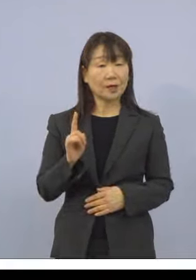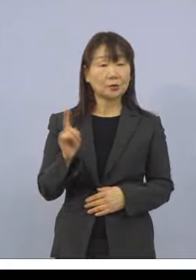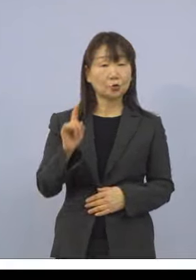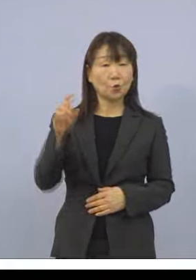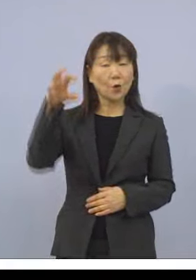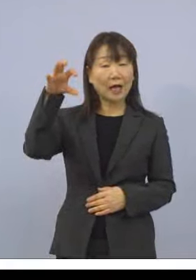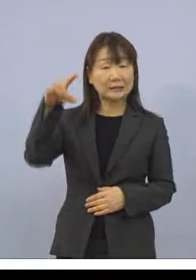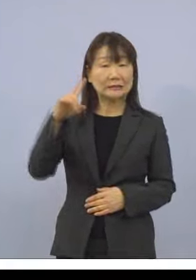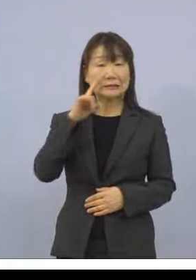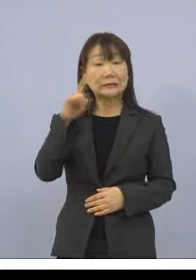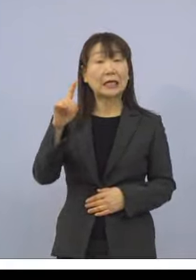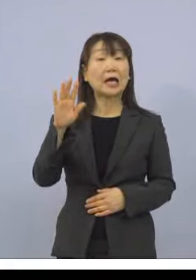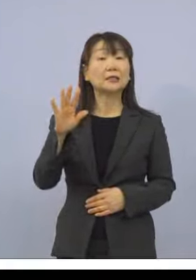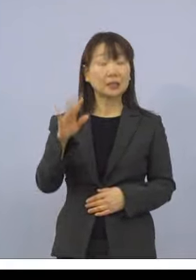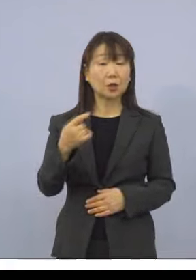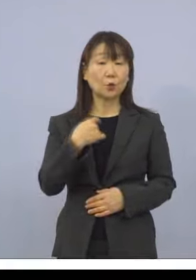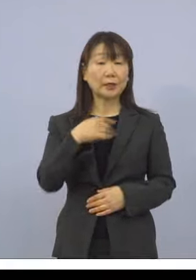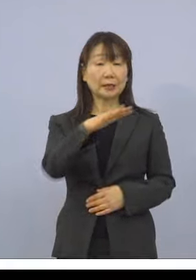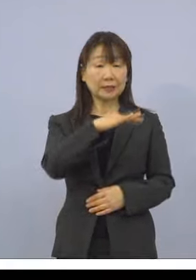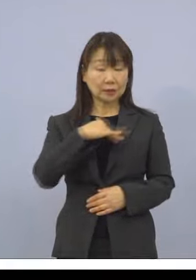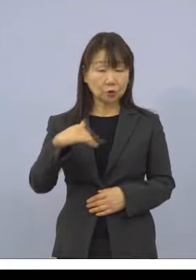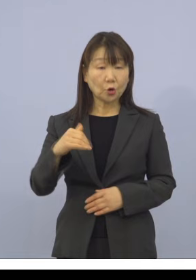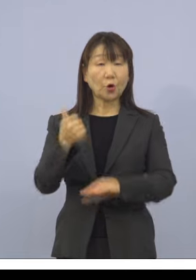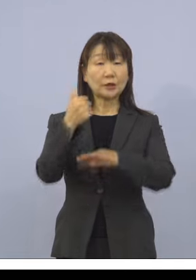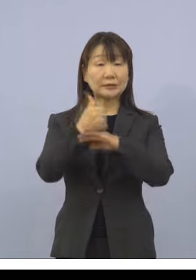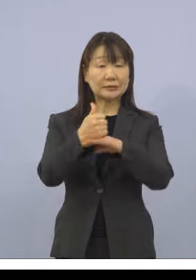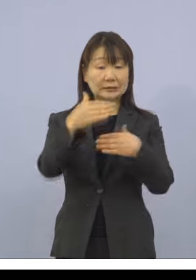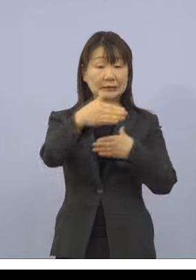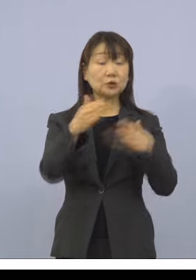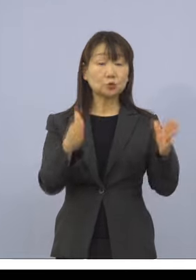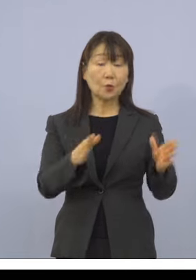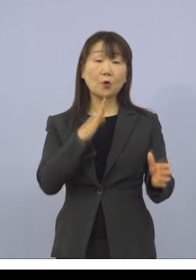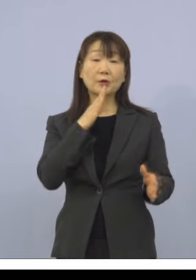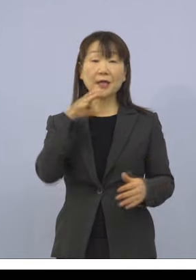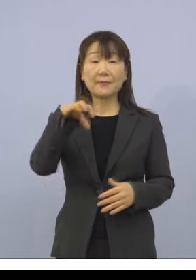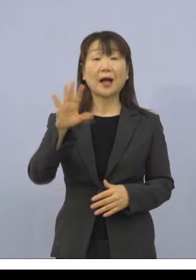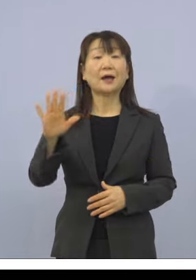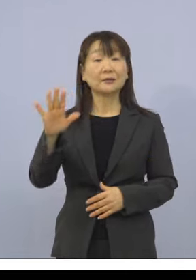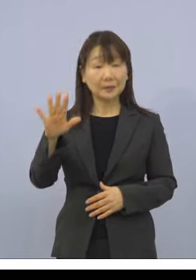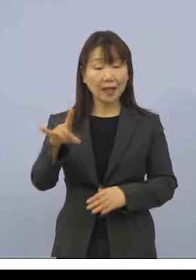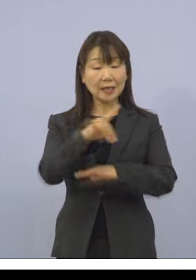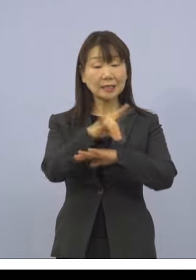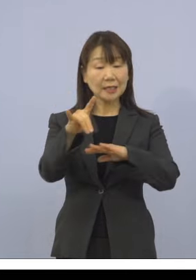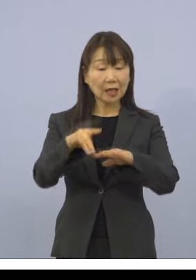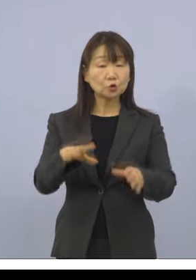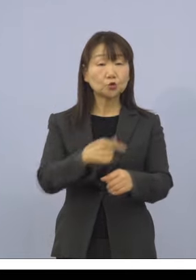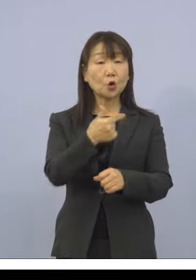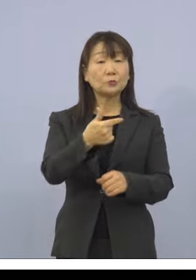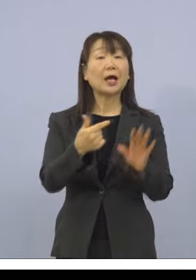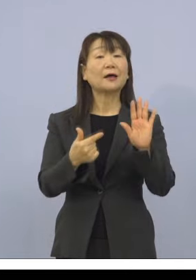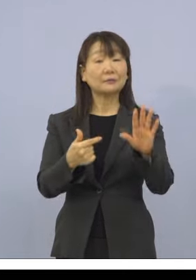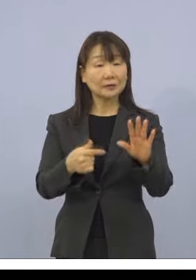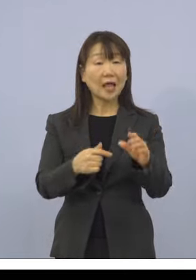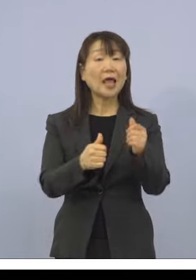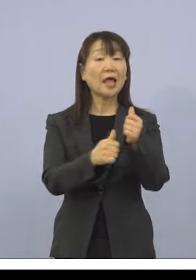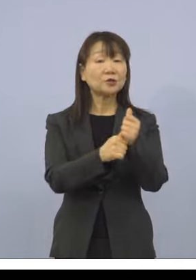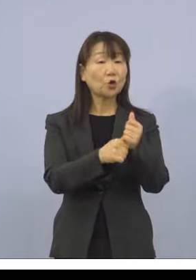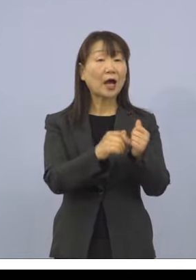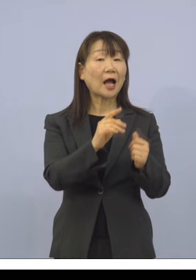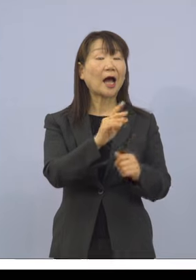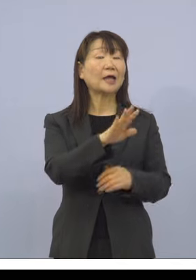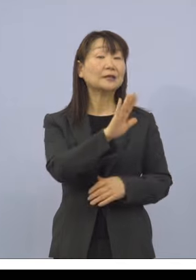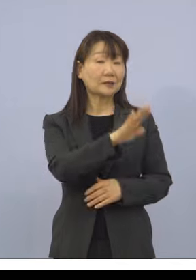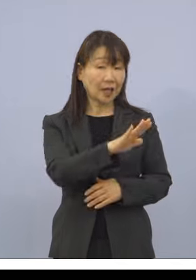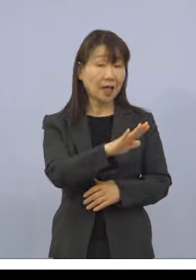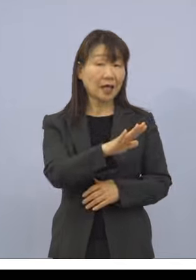ったり、まあ、私どもの知事室もですね、まあ、現場があって企画総務があって秘書課があって知事があってっていうんじゃ